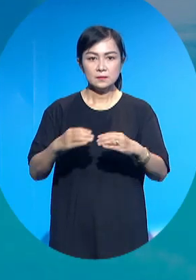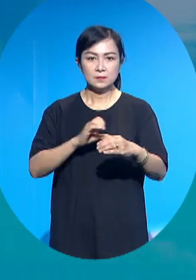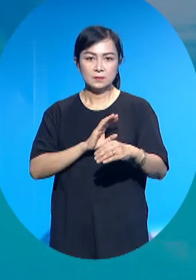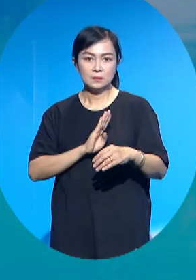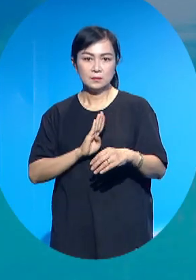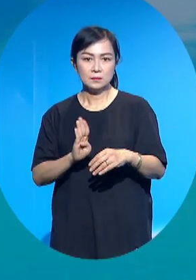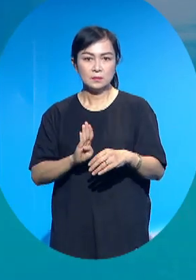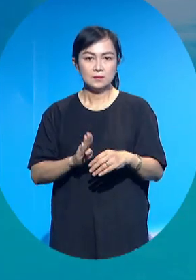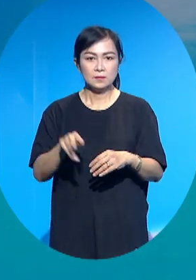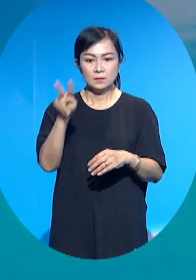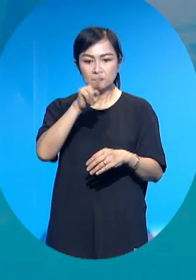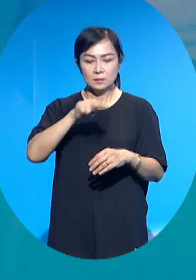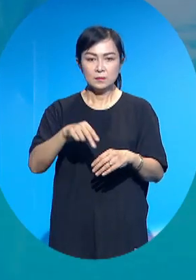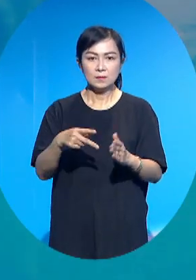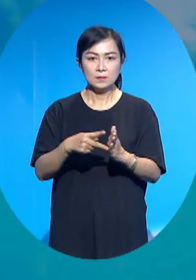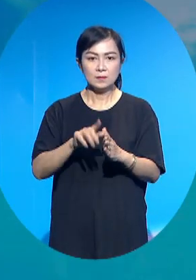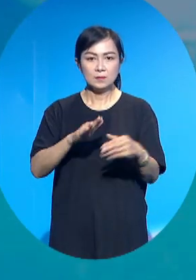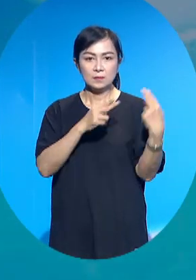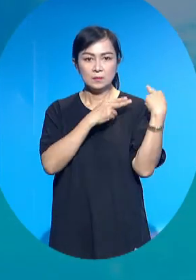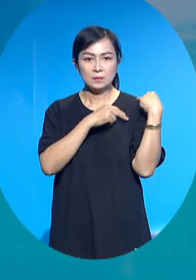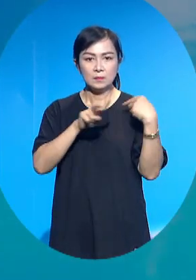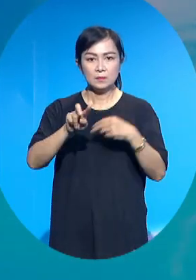Đại hội đại biểu Hội Xuất Bản Việt Nam khóa 5, nhiệm kỳ